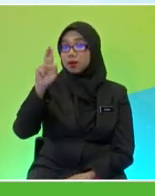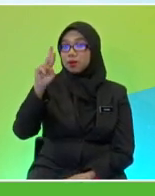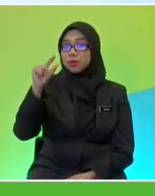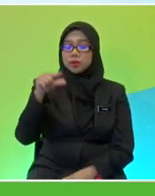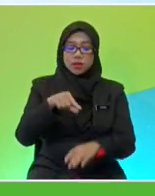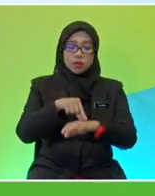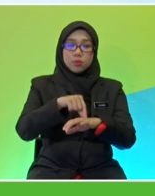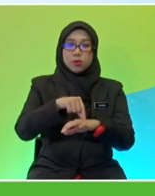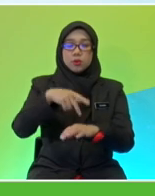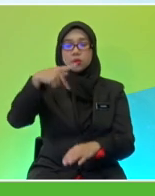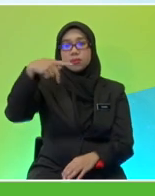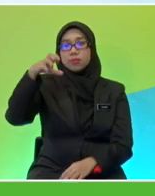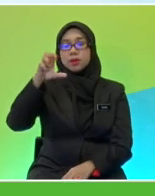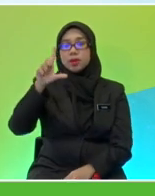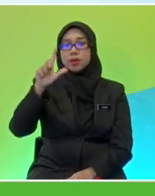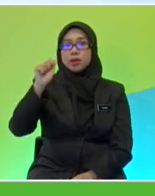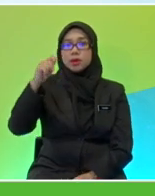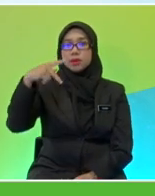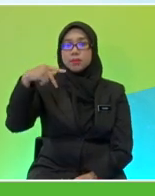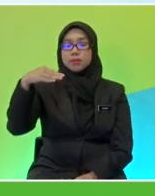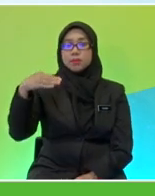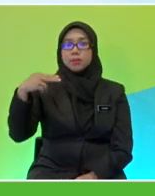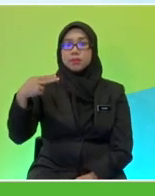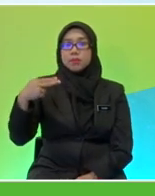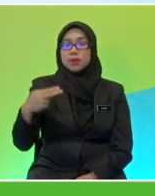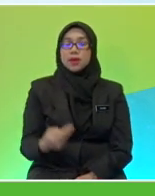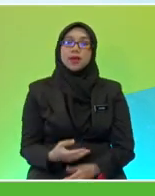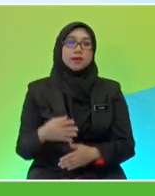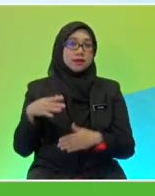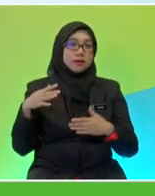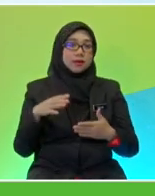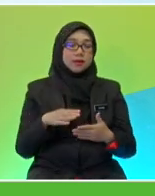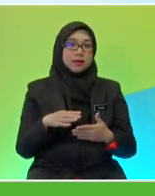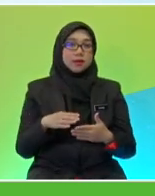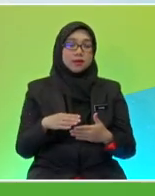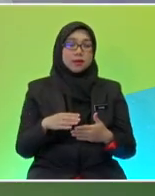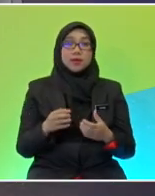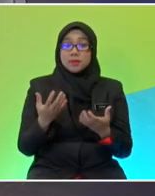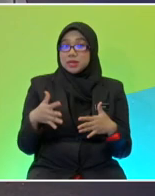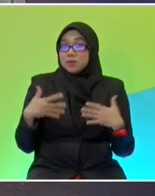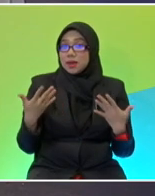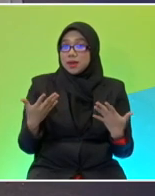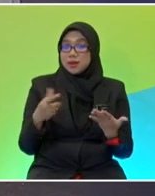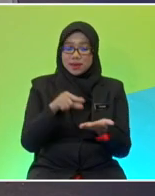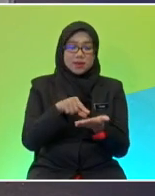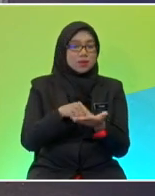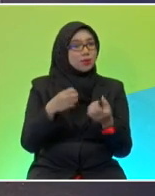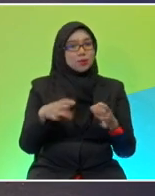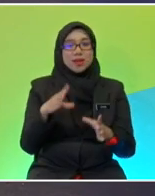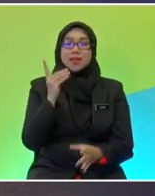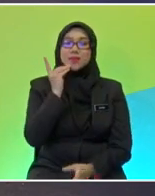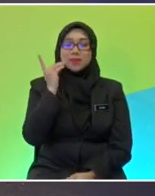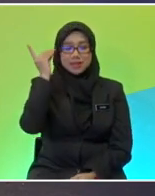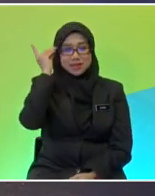ayam mulai kelihatan jadi kalau kita tengok video ini macam mana ayam tuh bila tidak dewasa